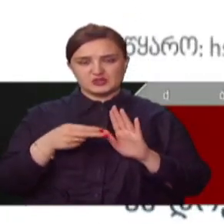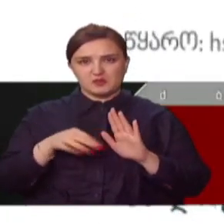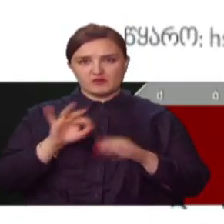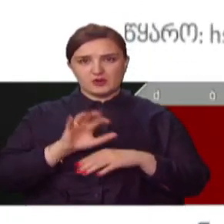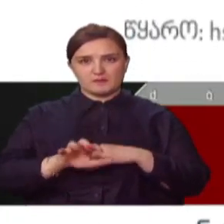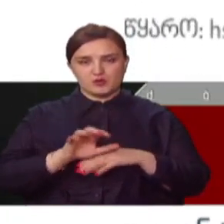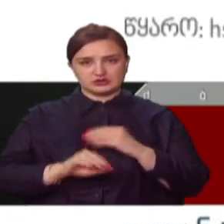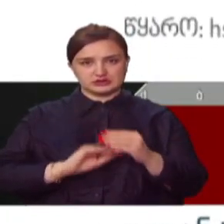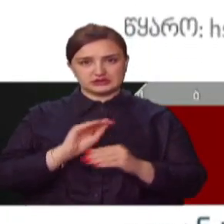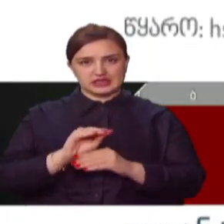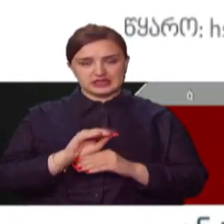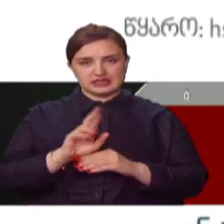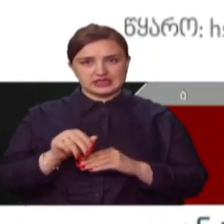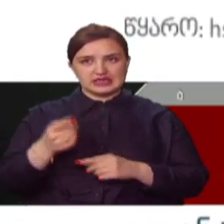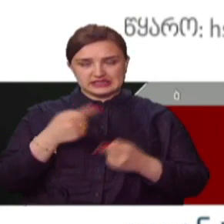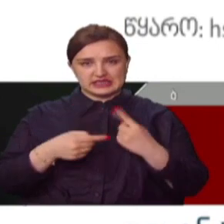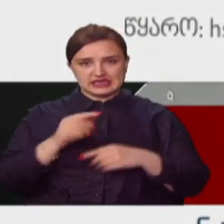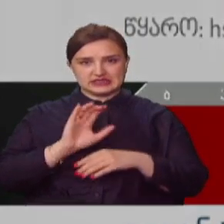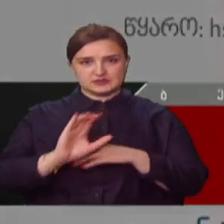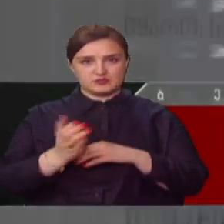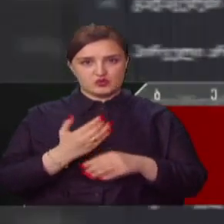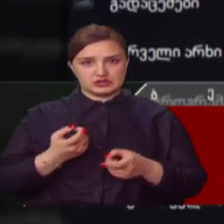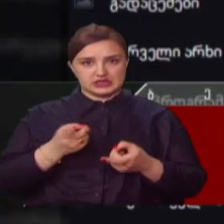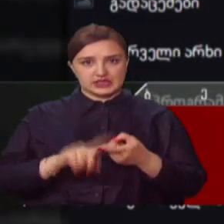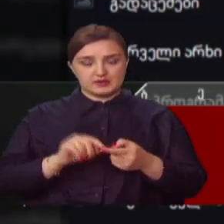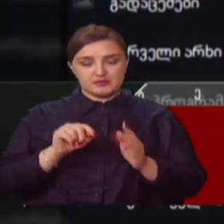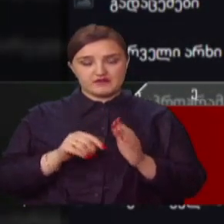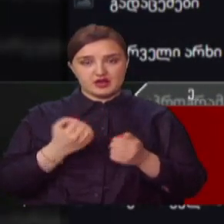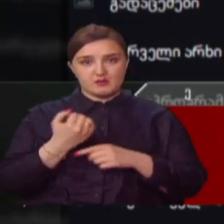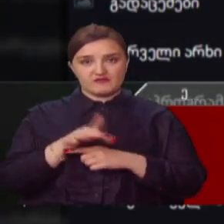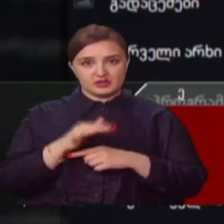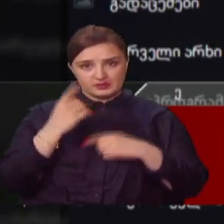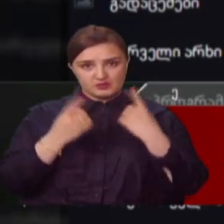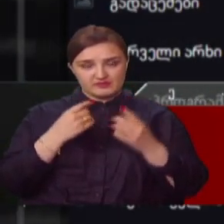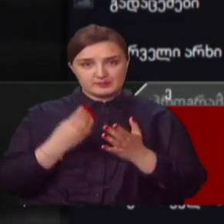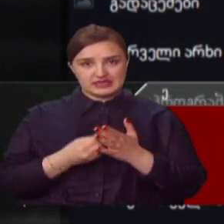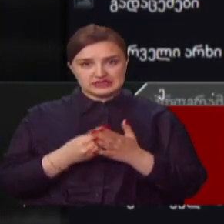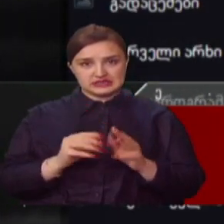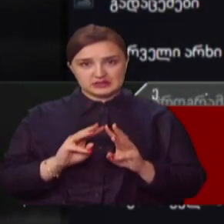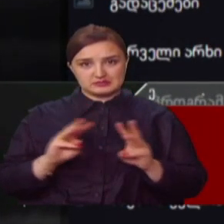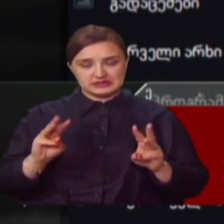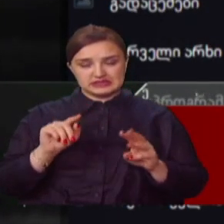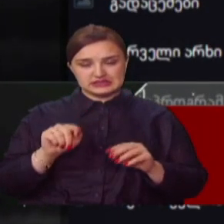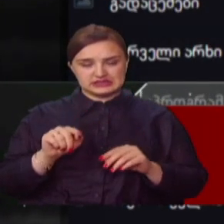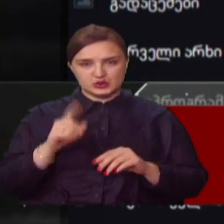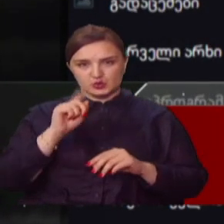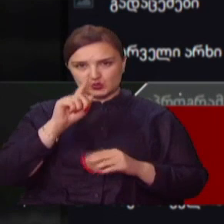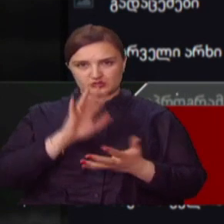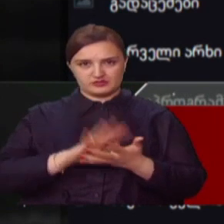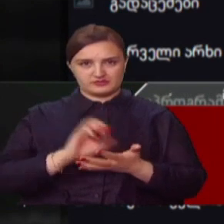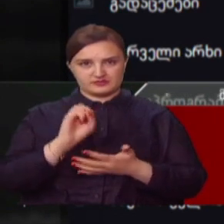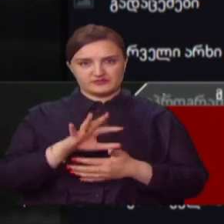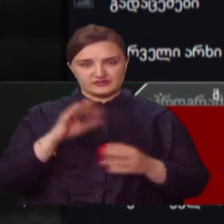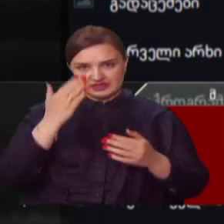იმპორტის გაზრდას და რეექსპორტს ეხება. გამოქვეყნებულ ინფორმაციას ფინანსთა მინისტრი ლაშა ხუციშვილი ცილისწამებას და